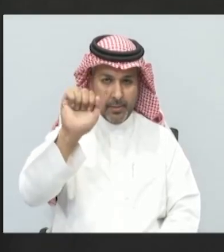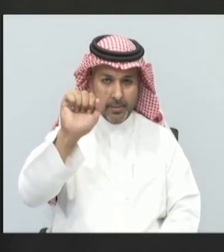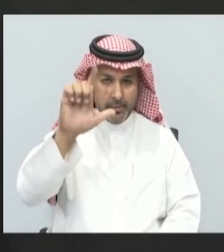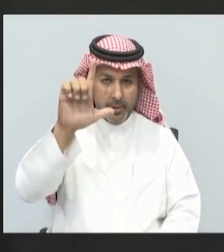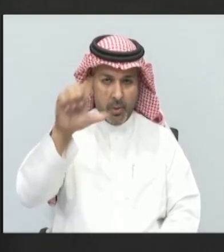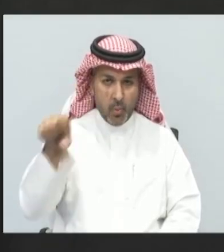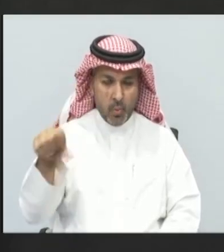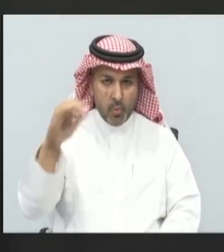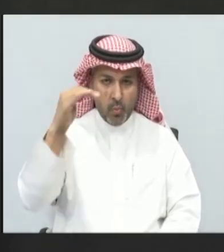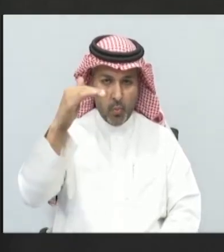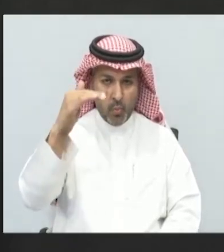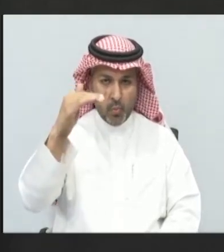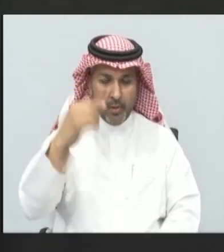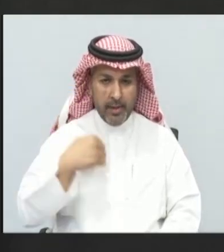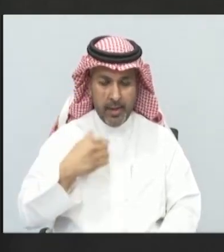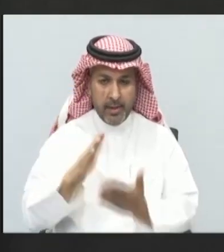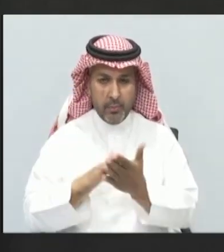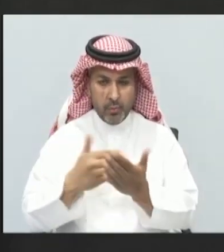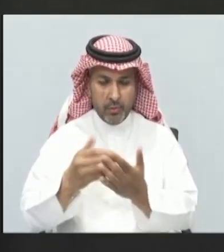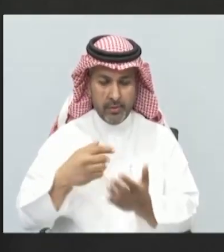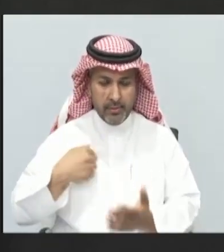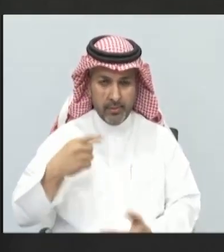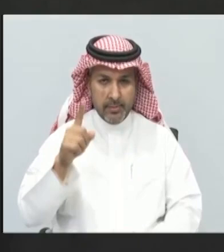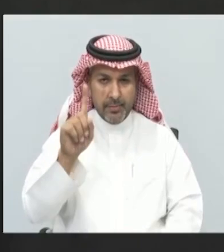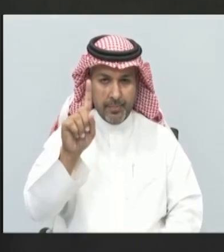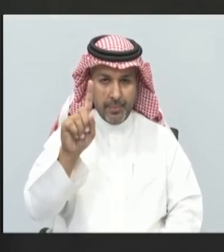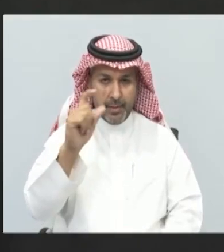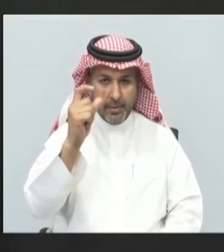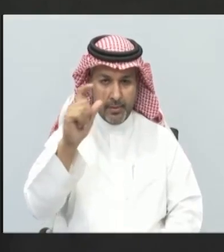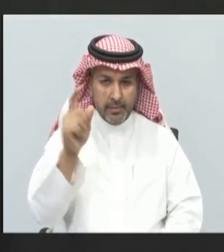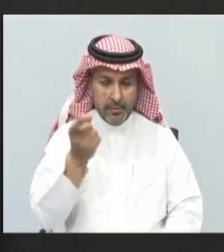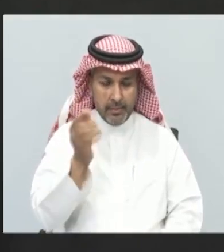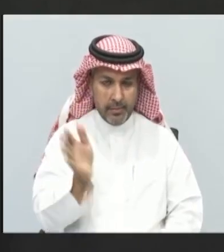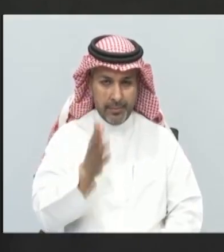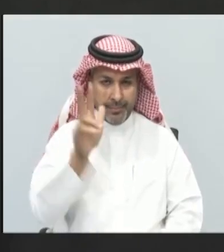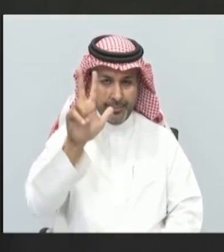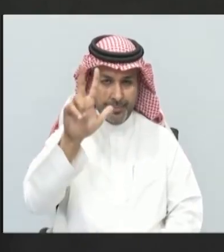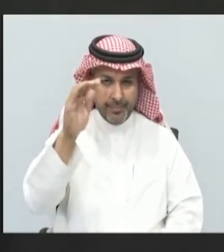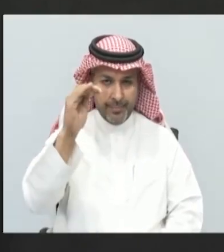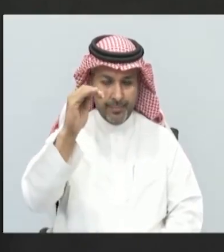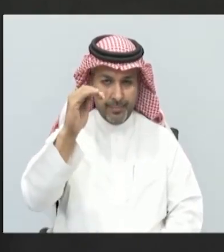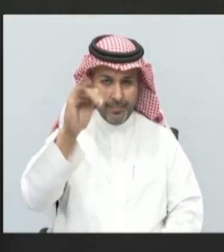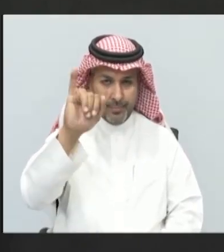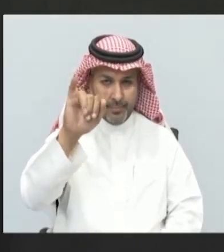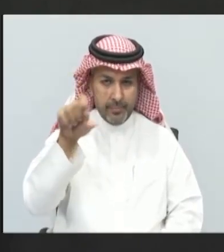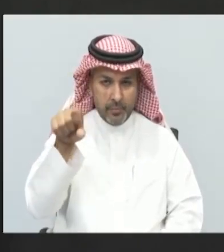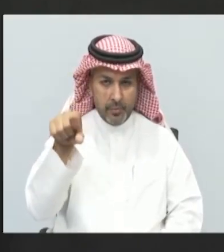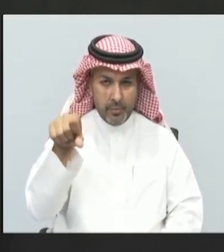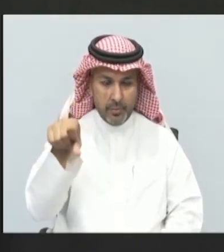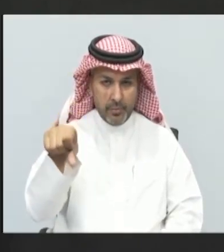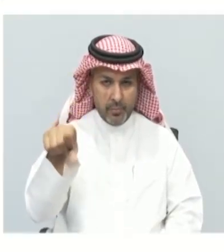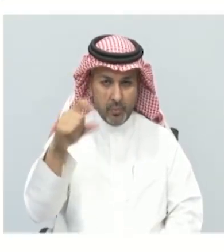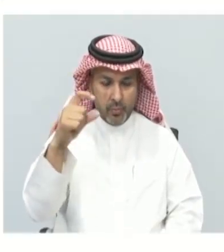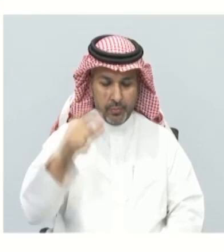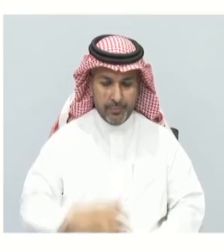الباب الثالث ونتعلم تجربه استهلاليه جدا جميله ورائعه درسي اليوم يتكلم عن تغير السرعه المنتجه لنقرا الاهداف